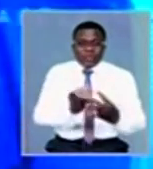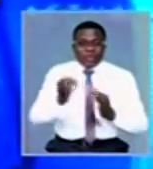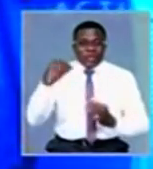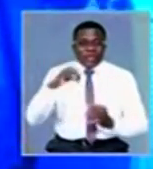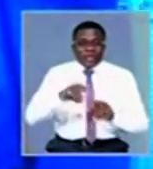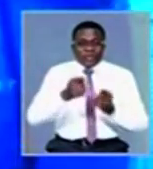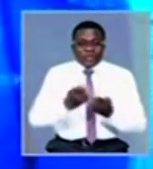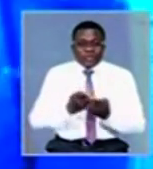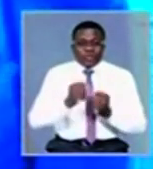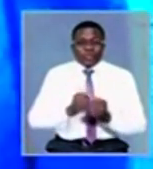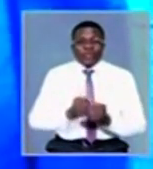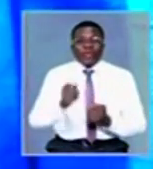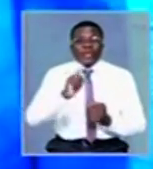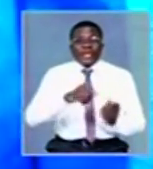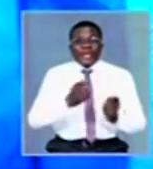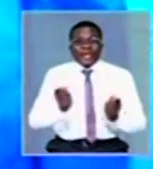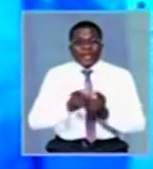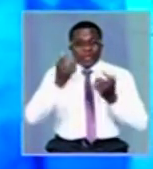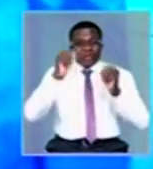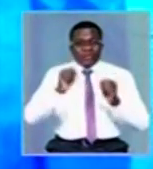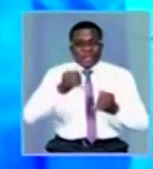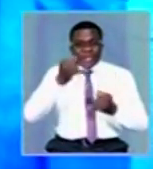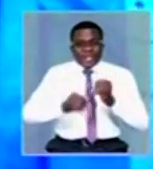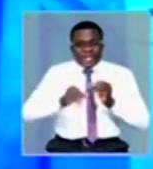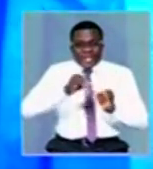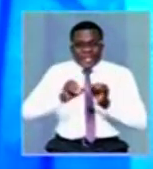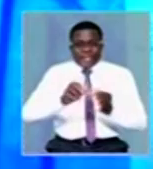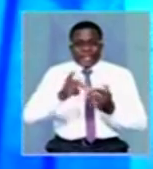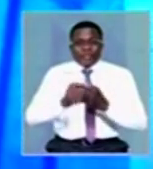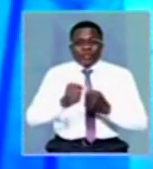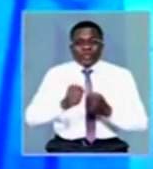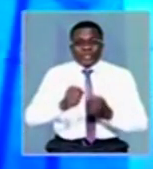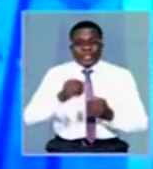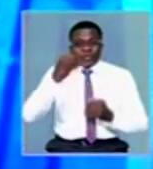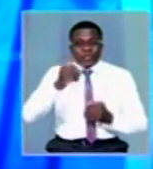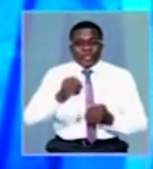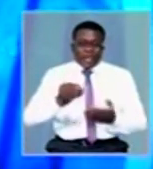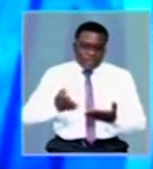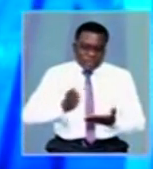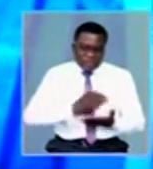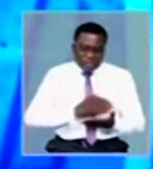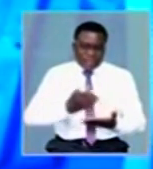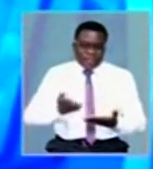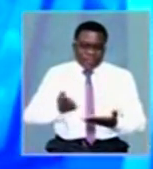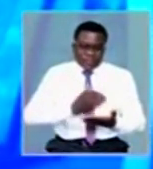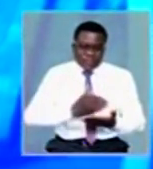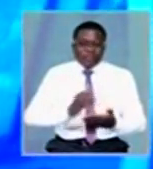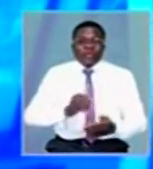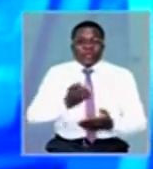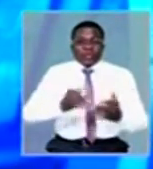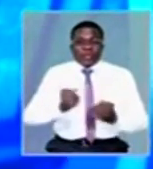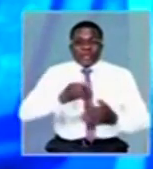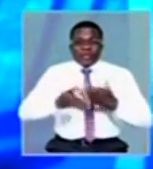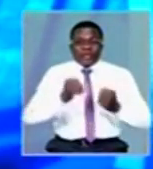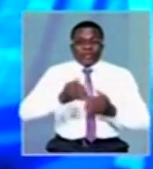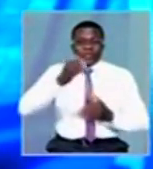groupe, Henri Giscard d'Estaing. Les derniers détails du projet d'Avlekété ont été revus. Le cap d'une ambition futuriste